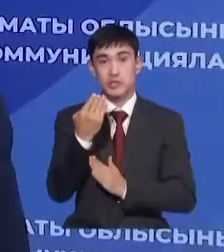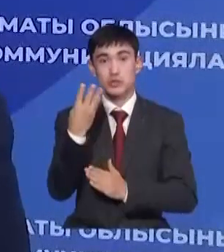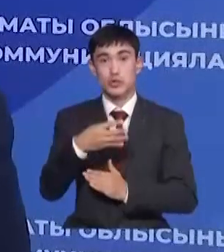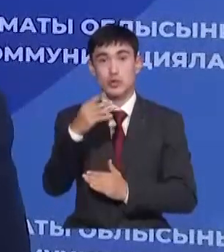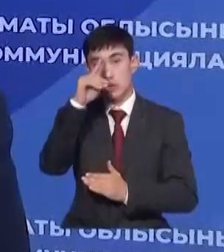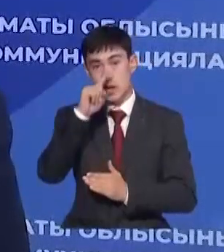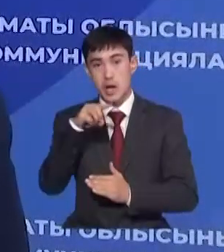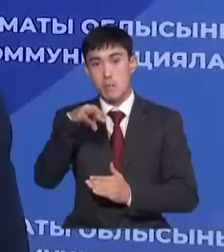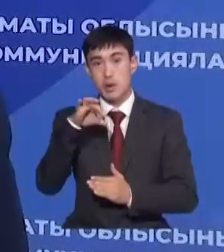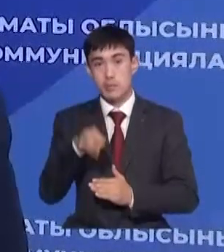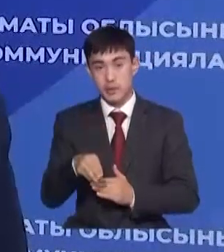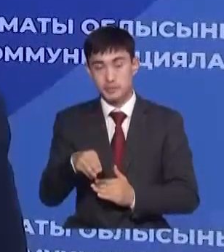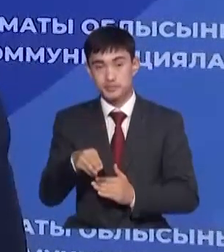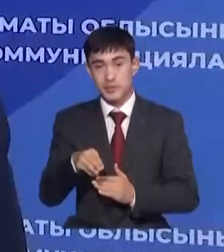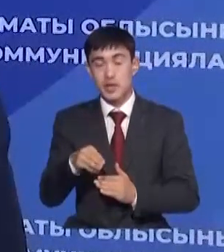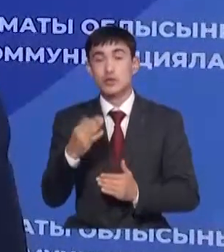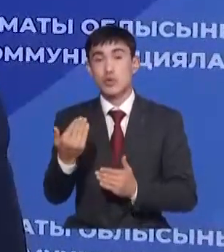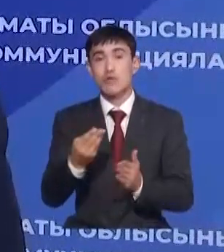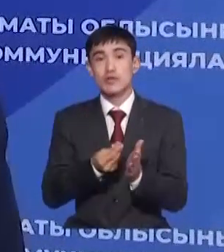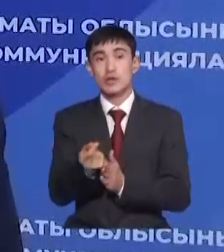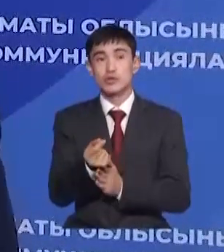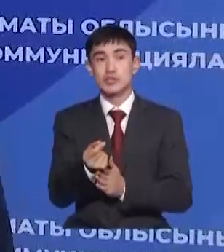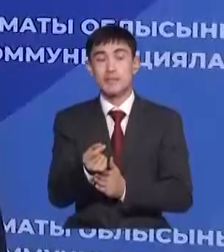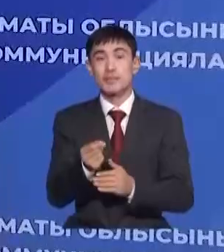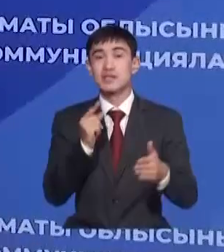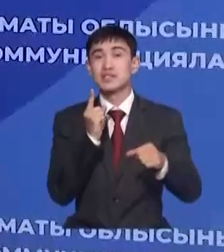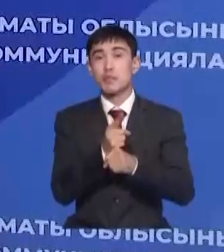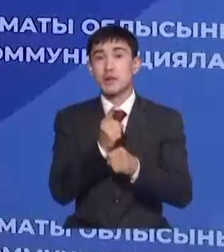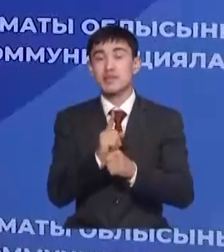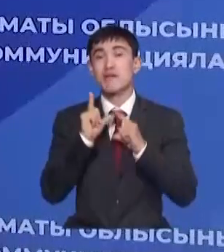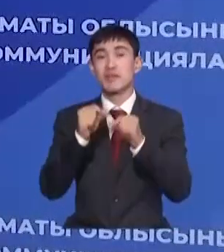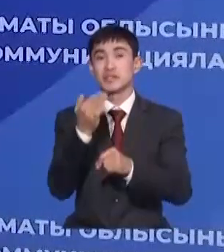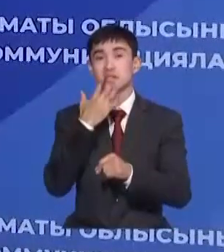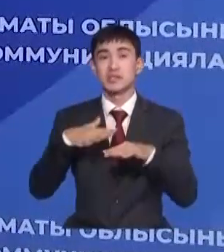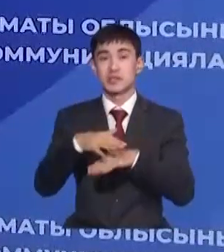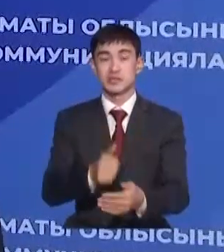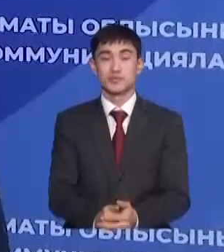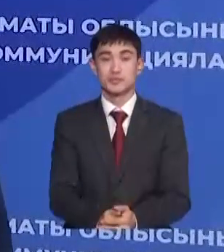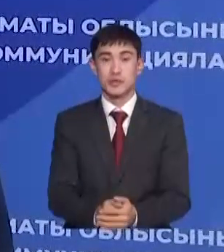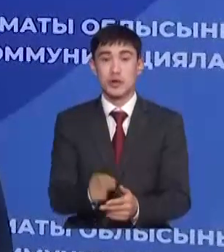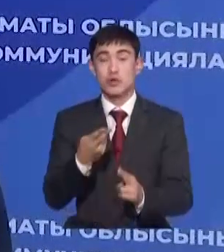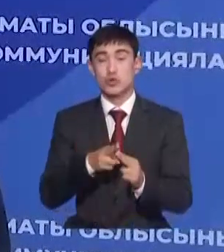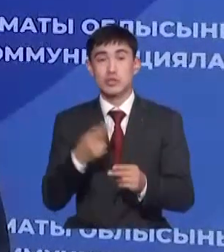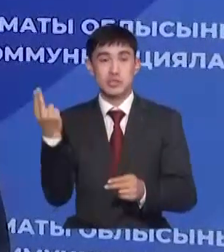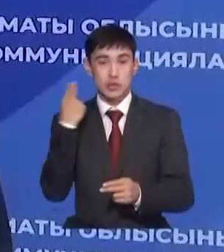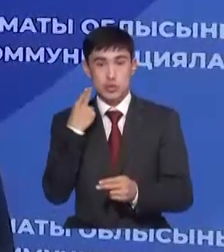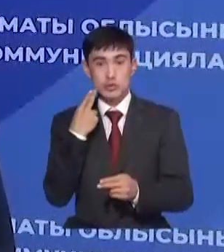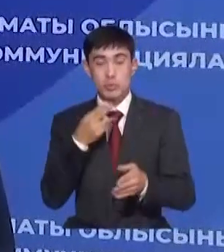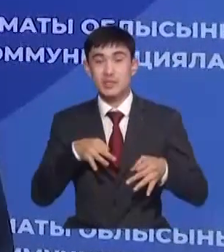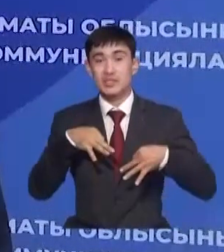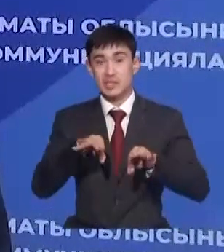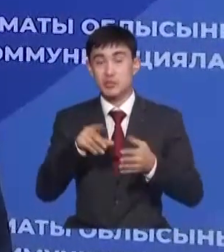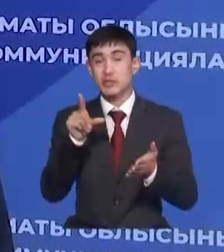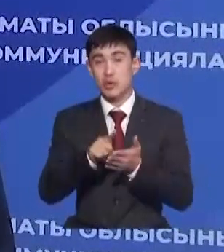40 месячных расчетных показателей, то выдается уже запрет на выезд за пределы страны. Что касается задолженности по